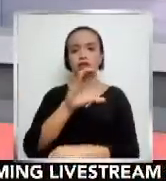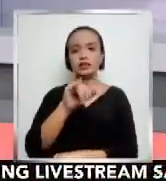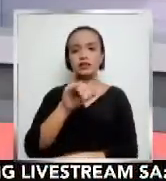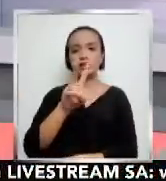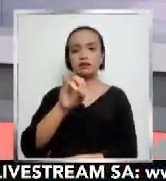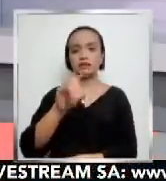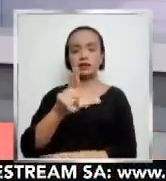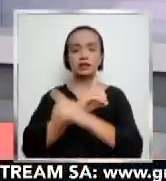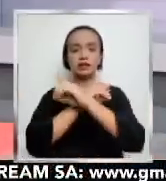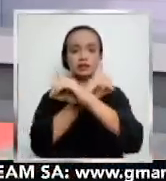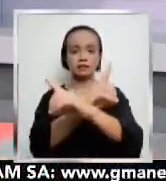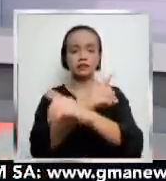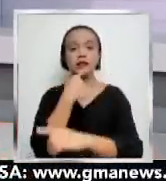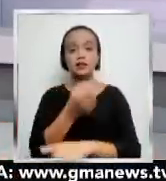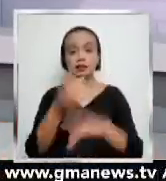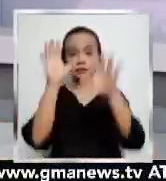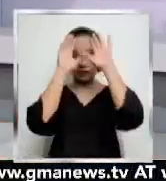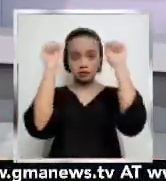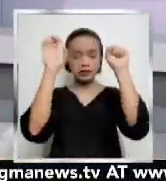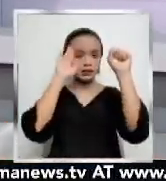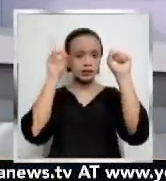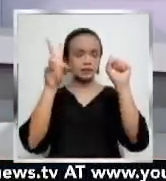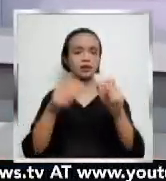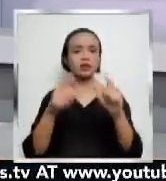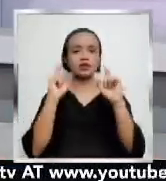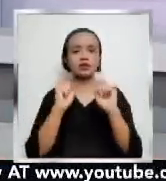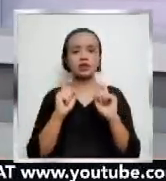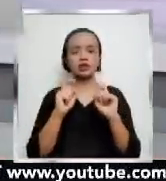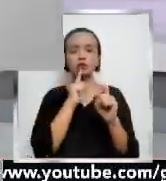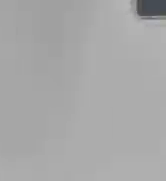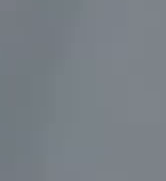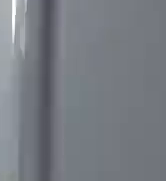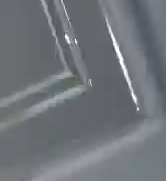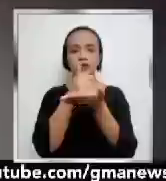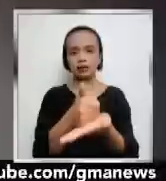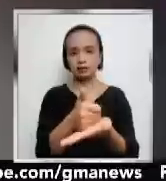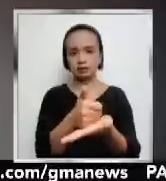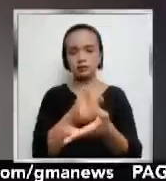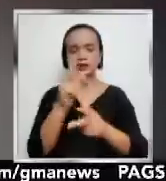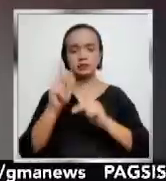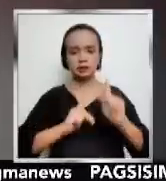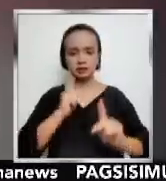ng tulong sa mga apektado. Yan po ang tinutukan ni Mariz Umal.